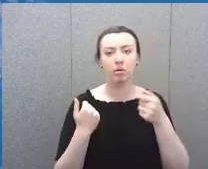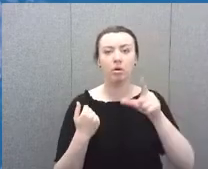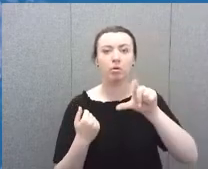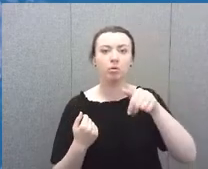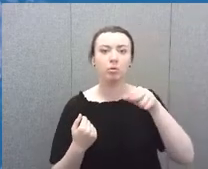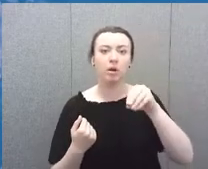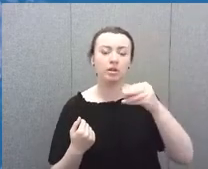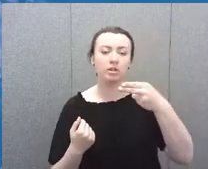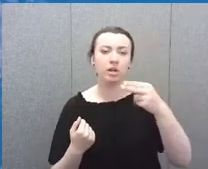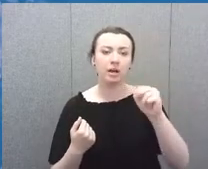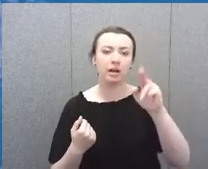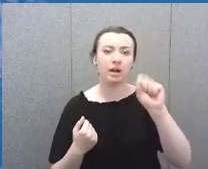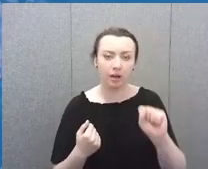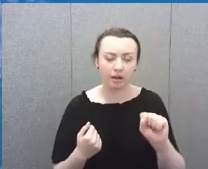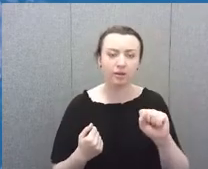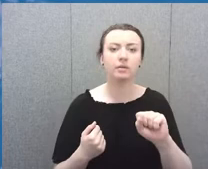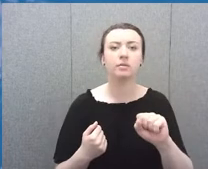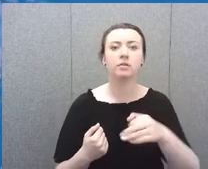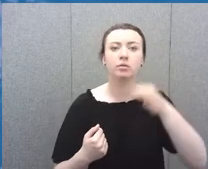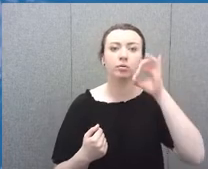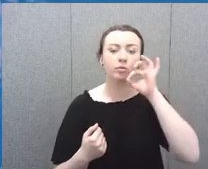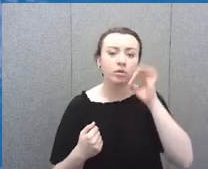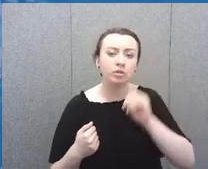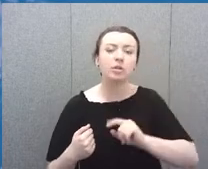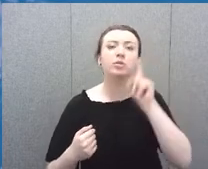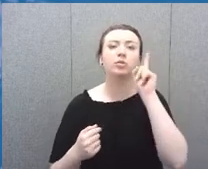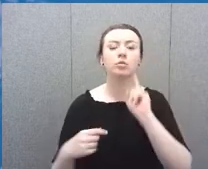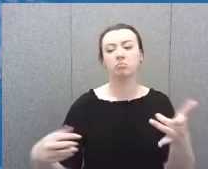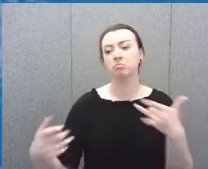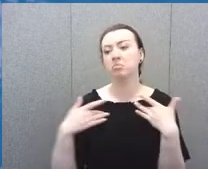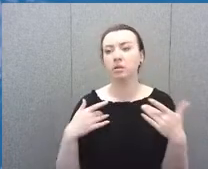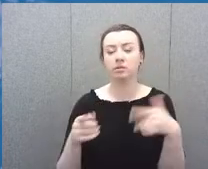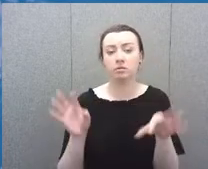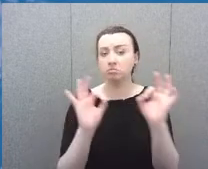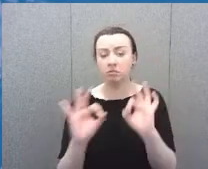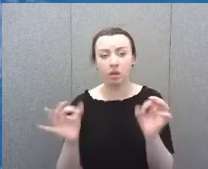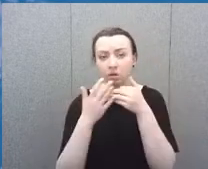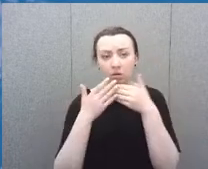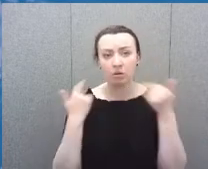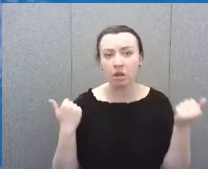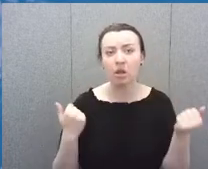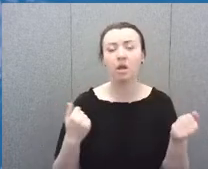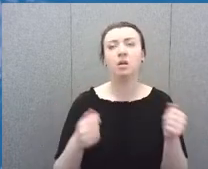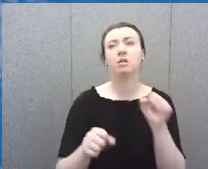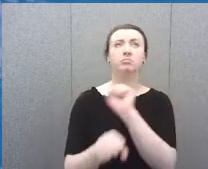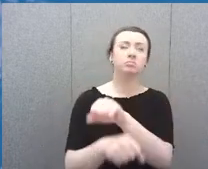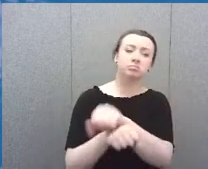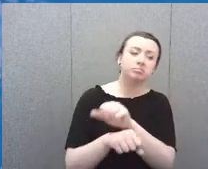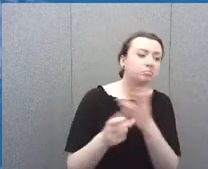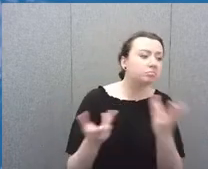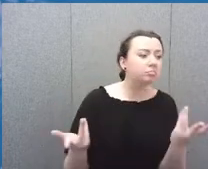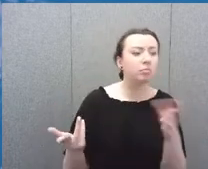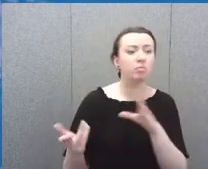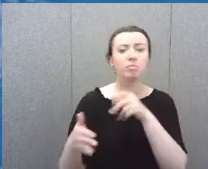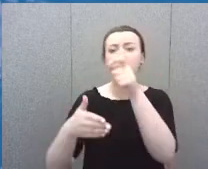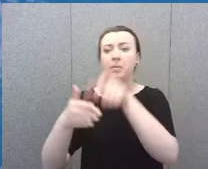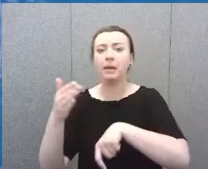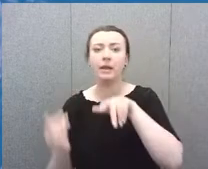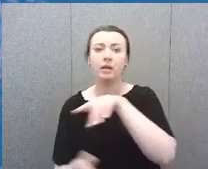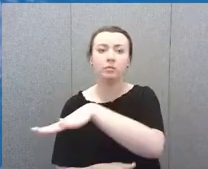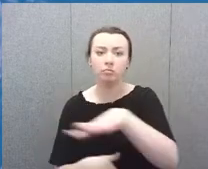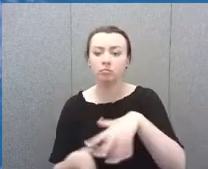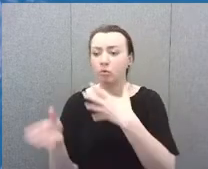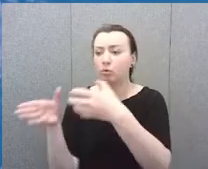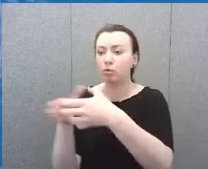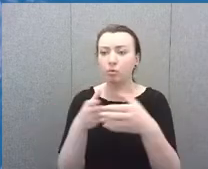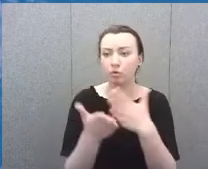вести себя, как всегда, не обращать внимания на какие-то гражданские группы и на женские группы. И здесь мы видим